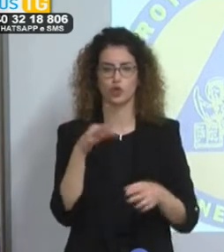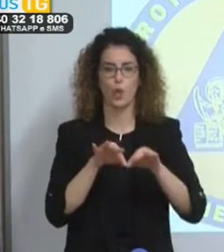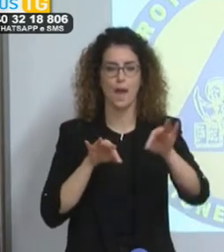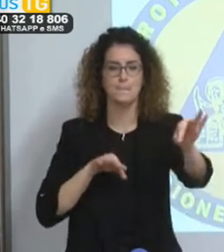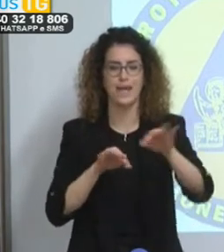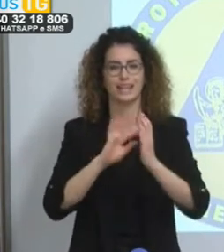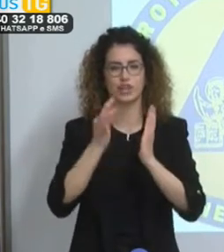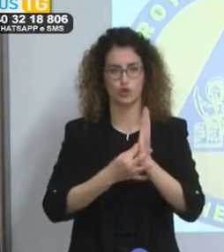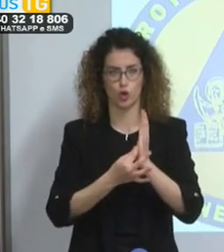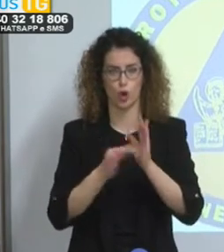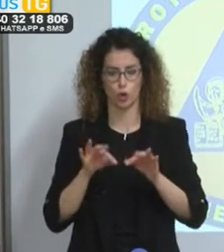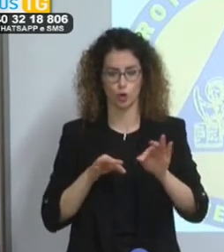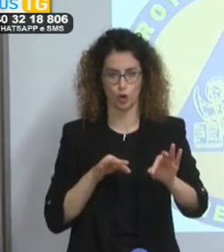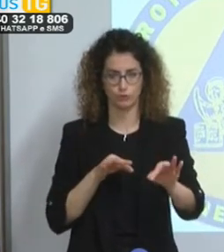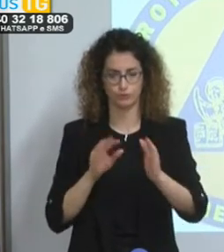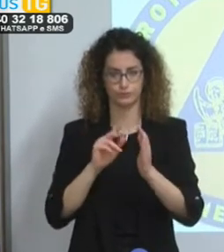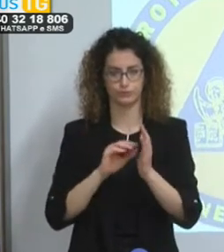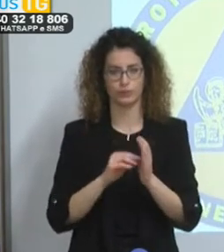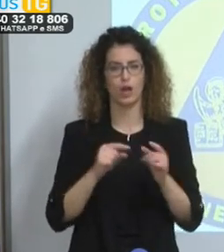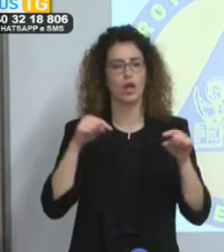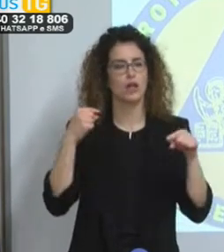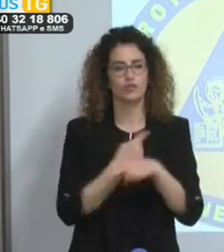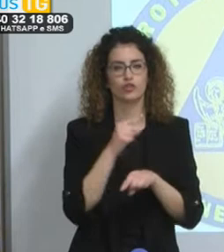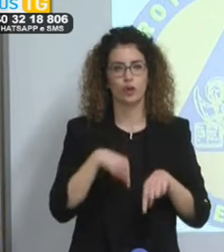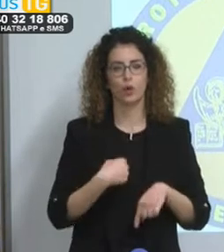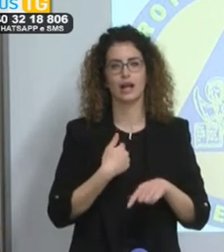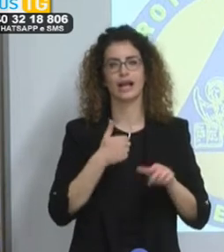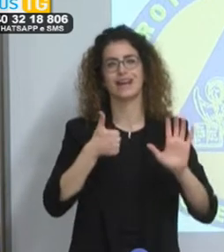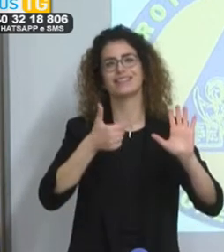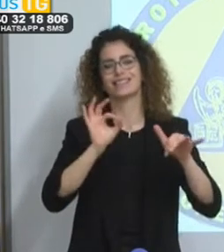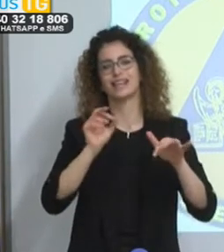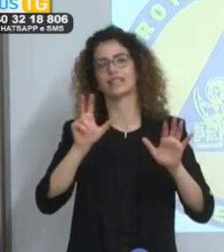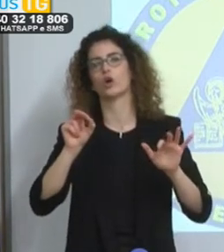di avanzamento nello scavo della roccia, ma con 60-80 centimetri al giorno.